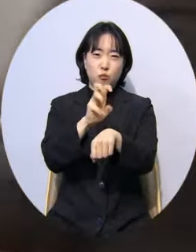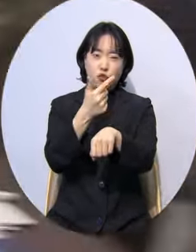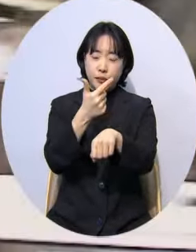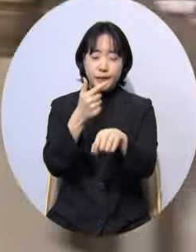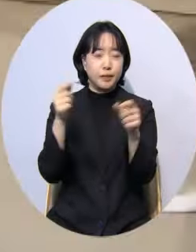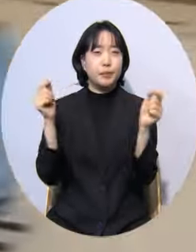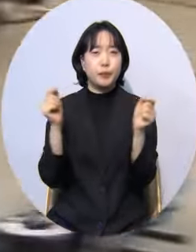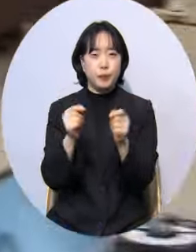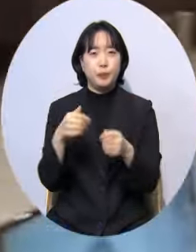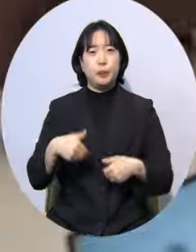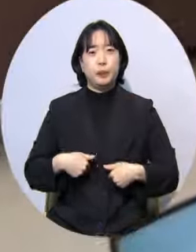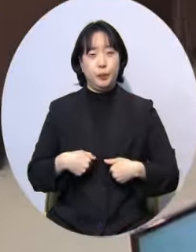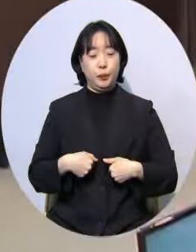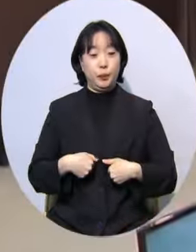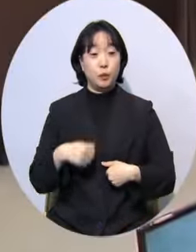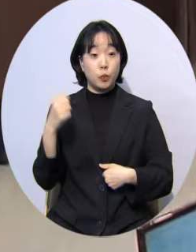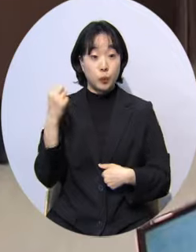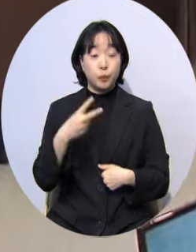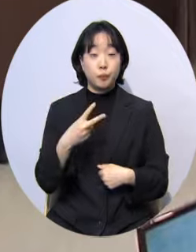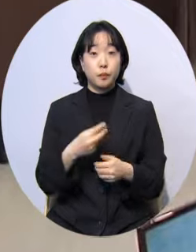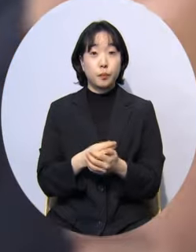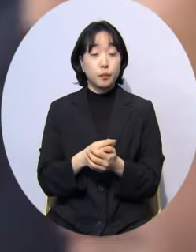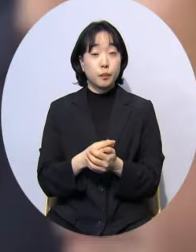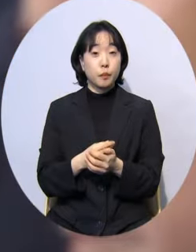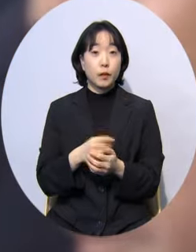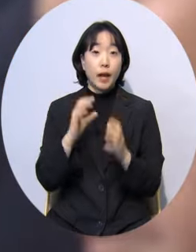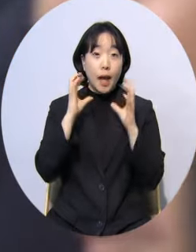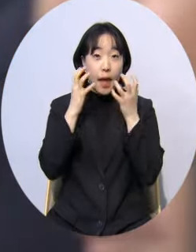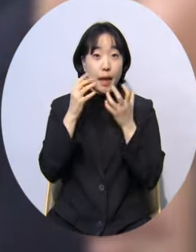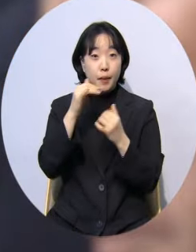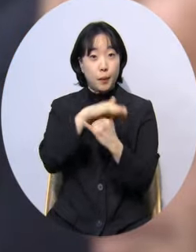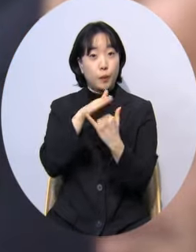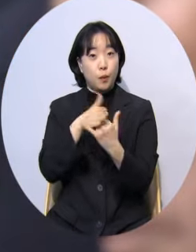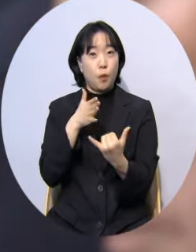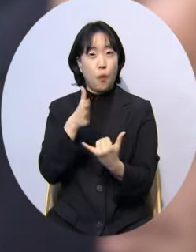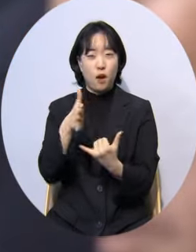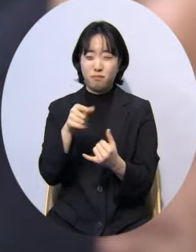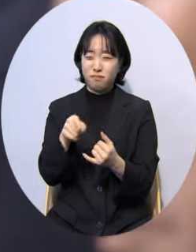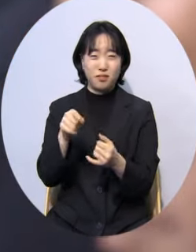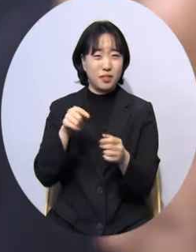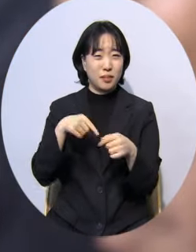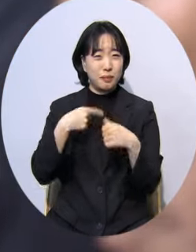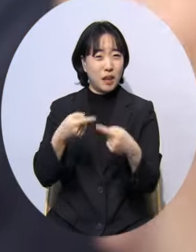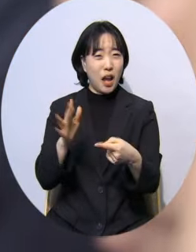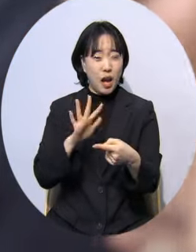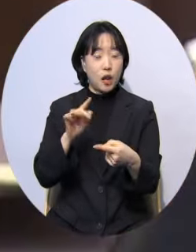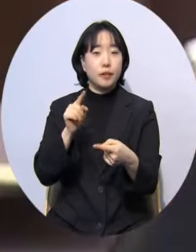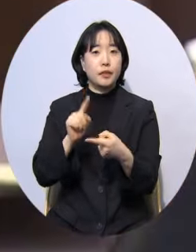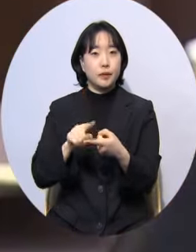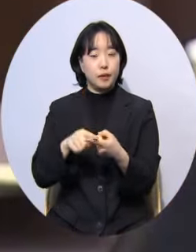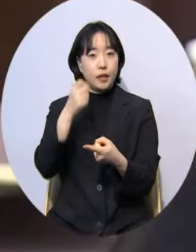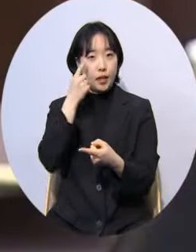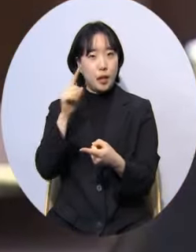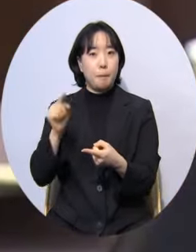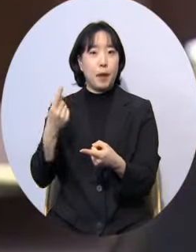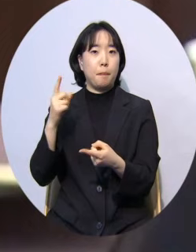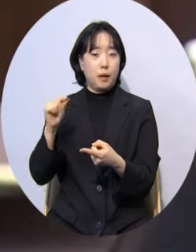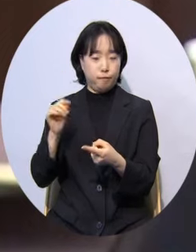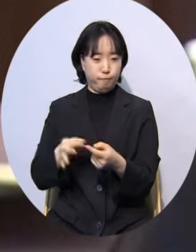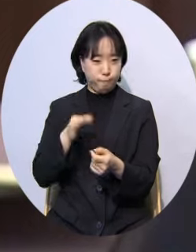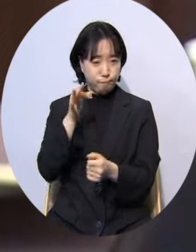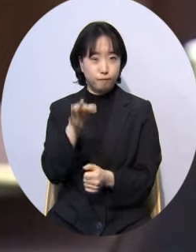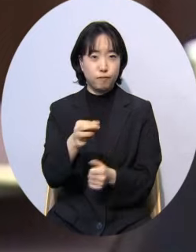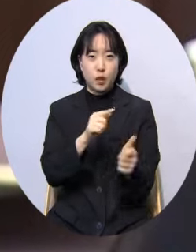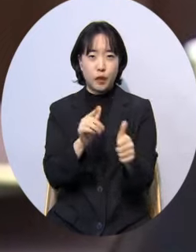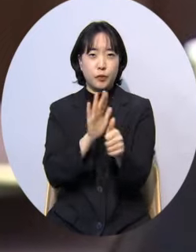방침을 재확인했습니다 이달부터 소화 청소년과 전공의에게 매발 100만 원의 수련비용 지급을 시작으로 지원 대상을